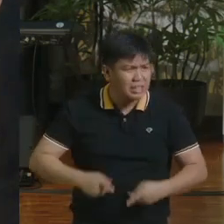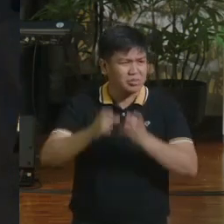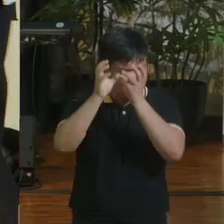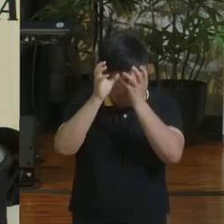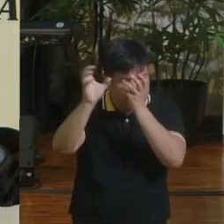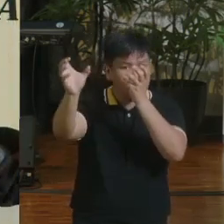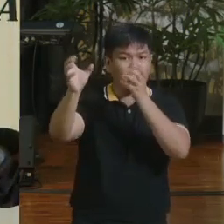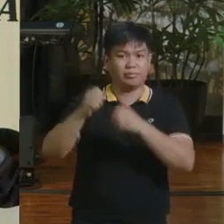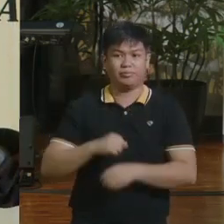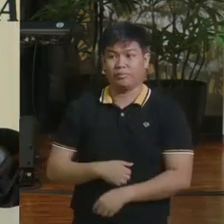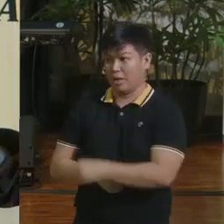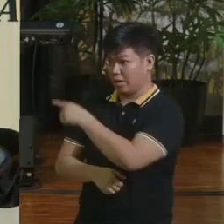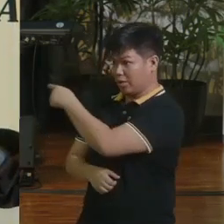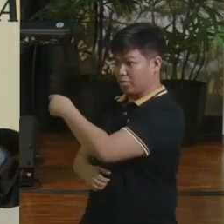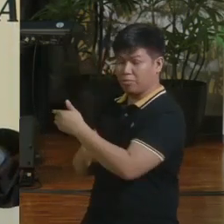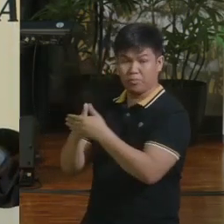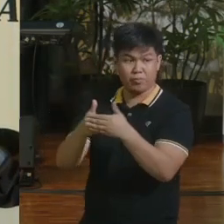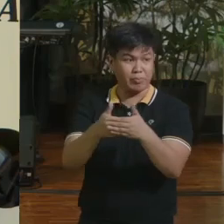harangang kaluluwa ko. No?